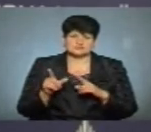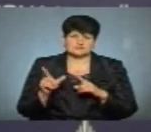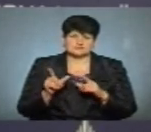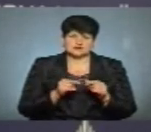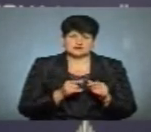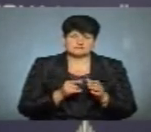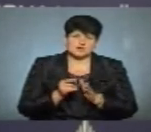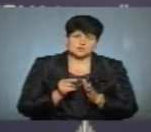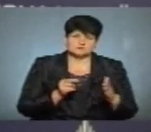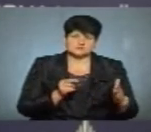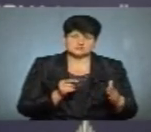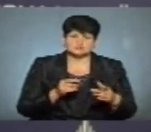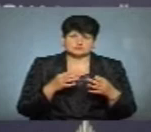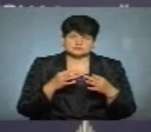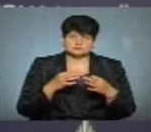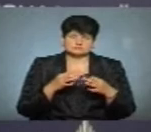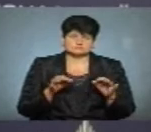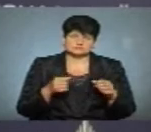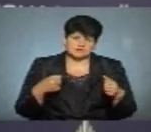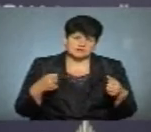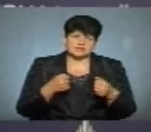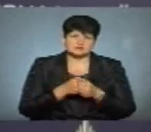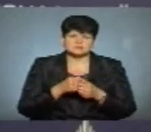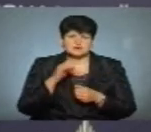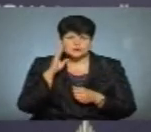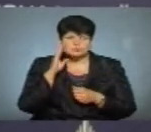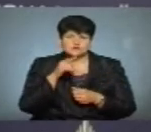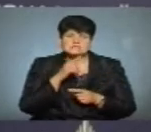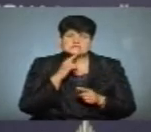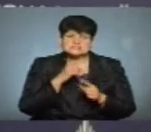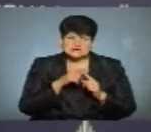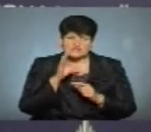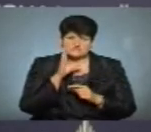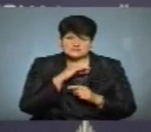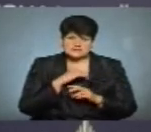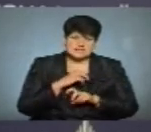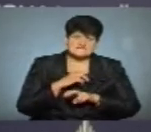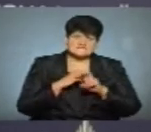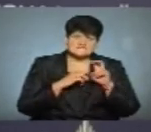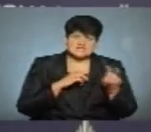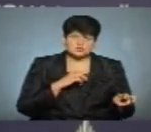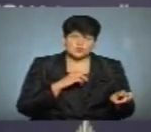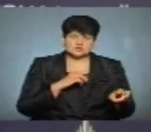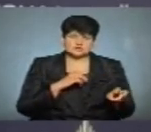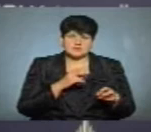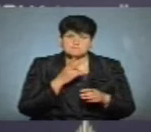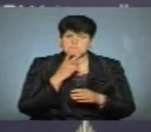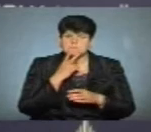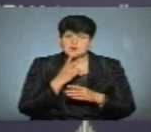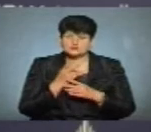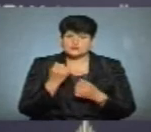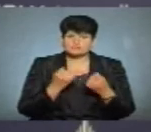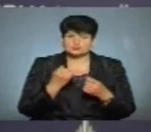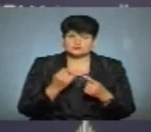узбіччя, де допустив наїзд на хлопчика. Його сестра встигла відскочити з узбіччя, бачачи, що